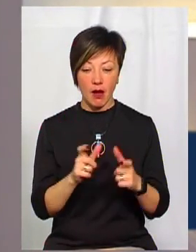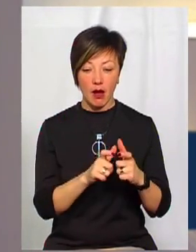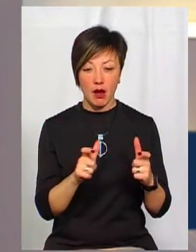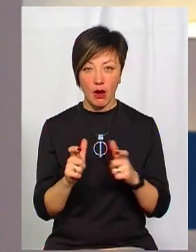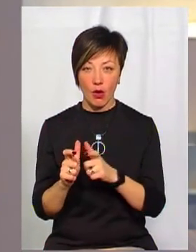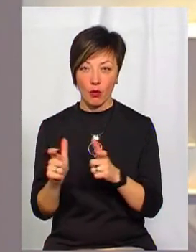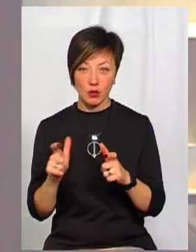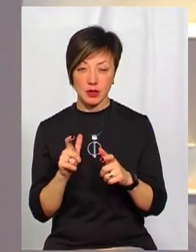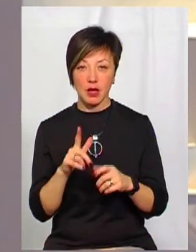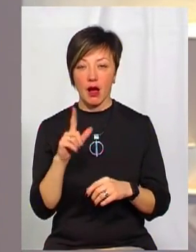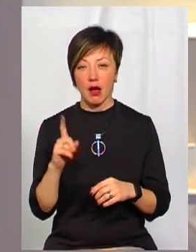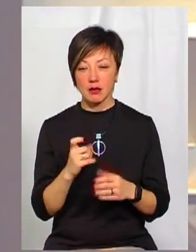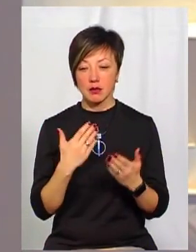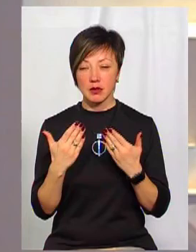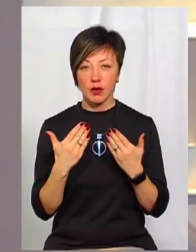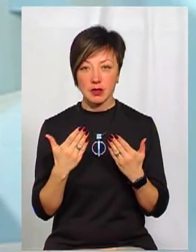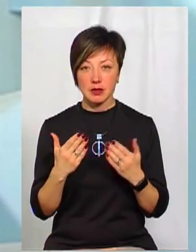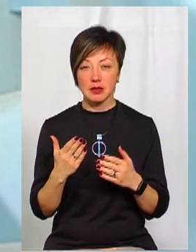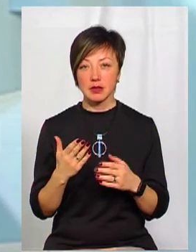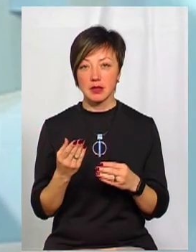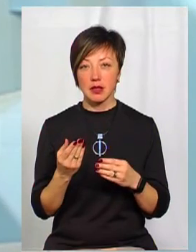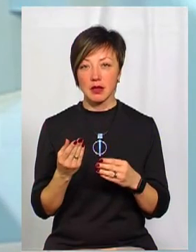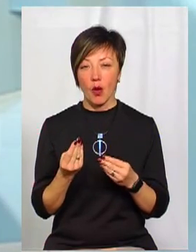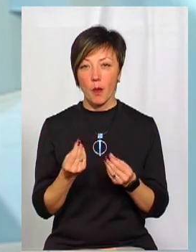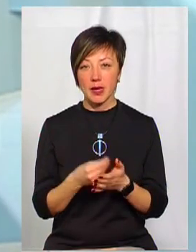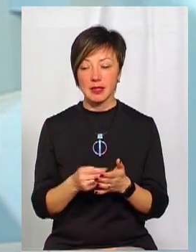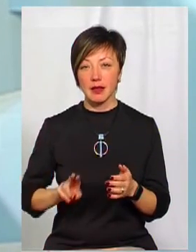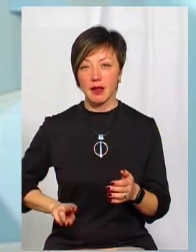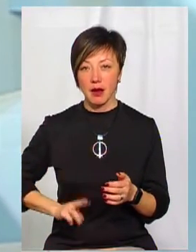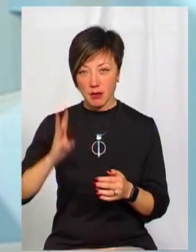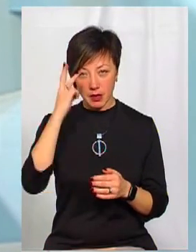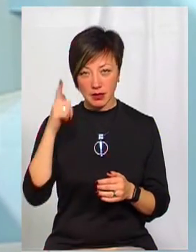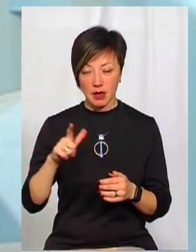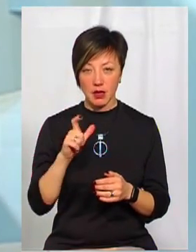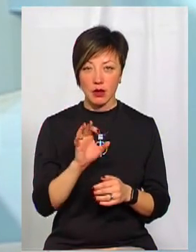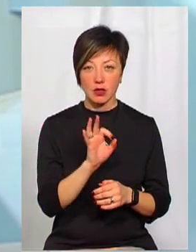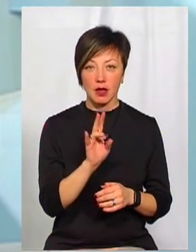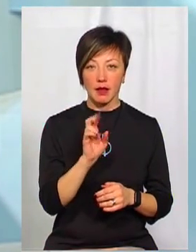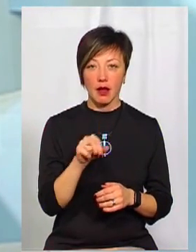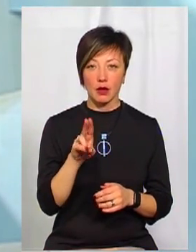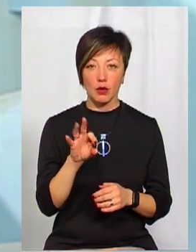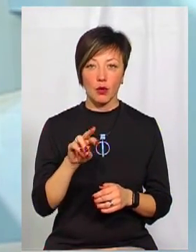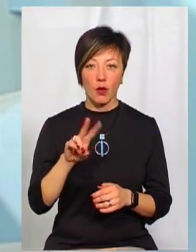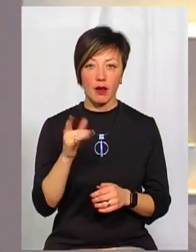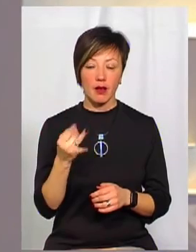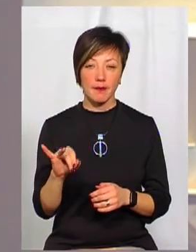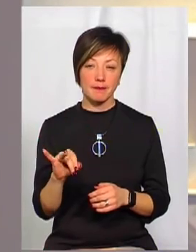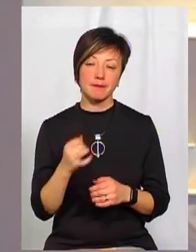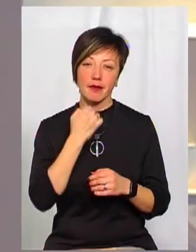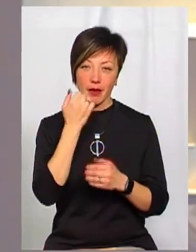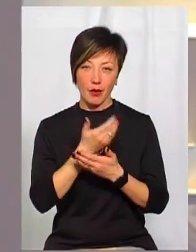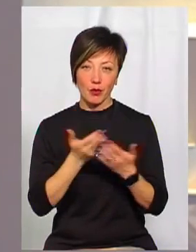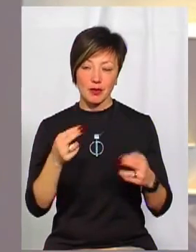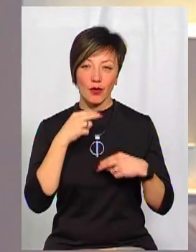за газ. Спілкувалися ми із комерційним директором акціонерного товариства «Хмельницькгаз» Олександром Надольним. Дякуємо всім за